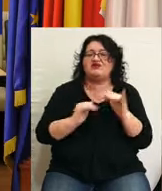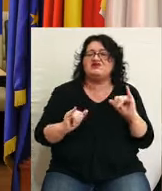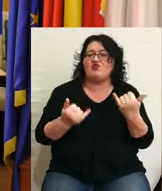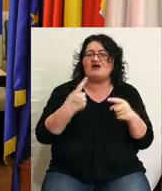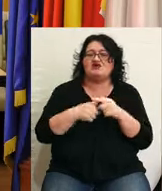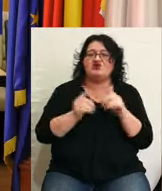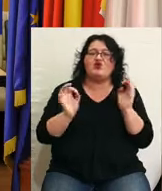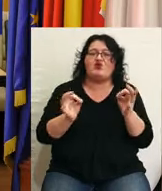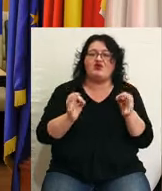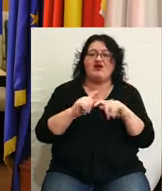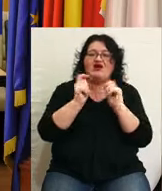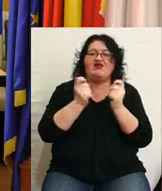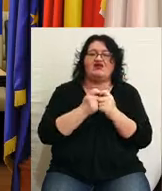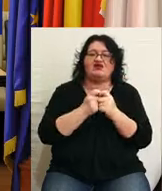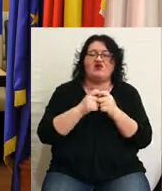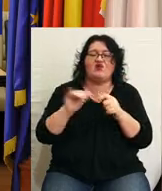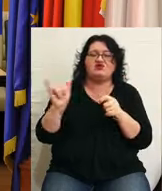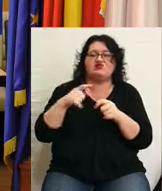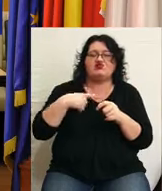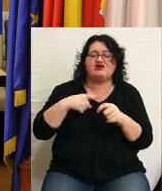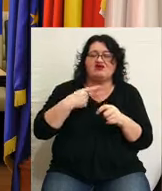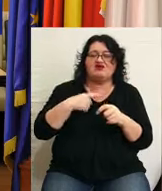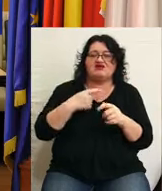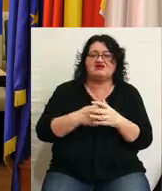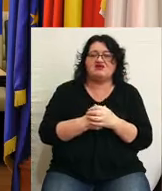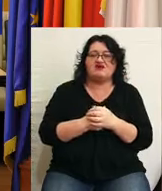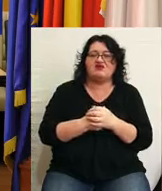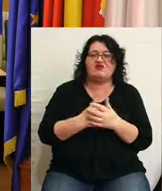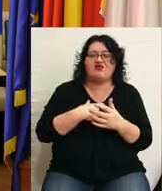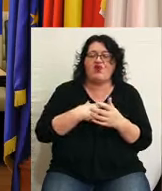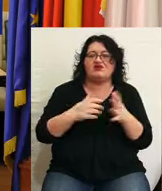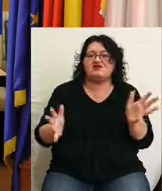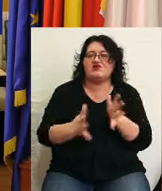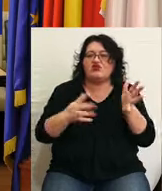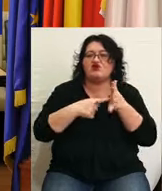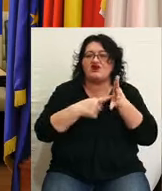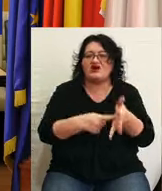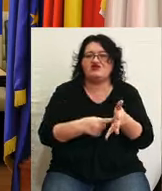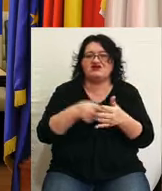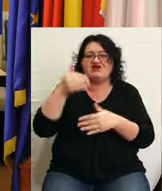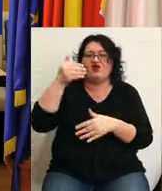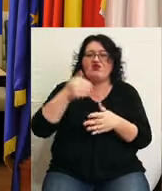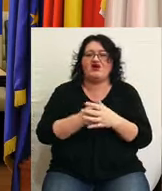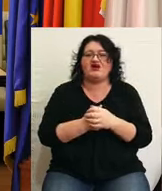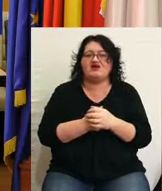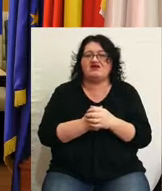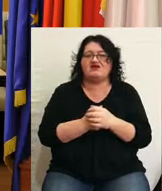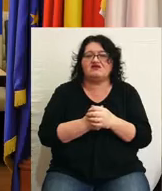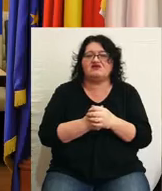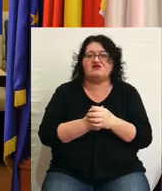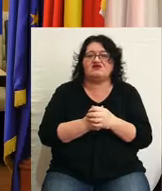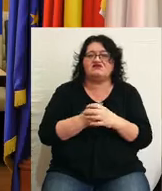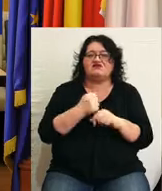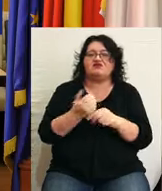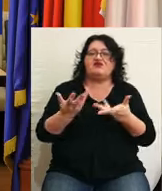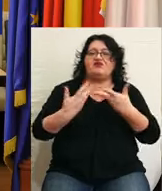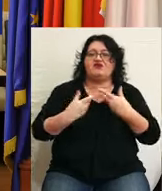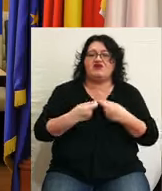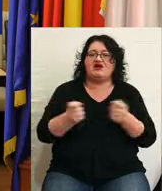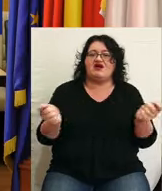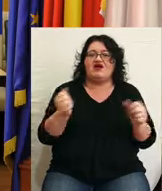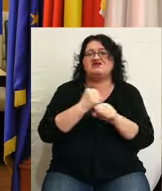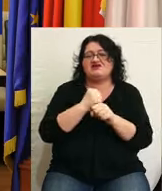și bineînțeles că toți cei care pot să încurajeze aceste companii să furnizeze gaz, să o